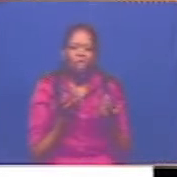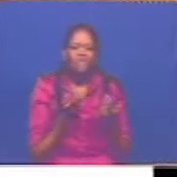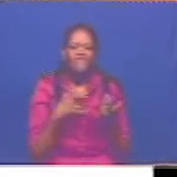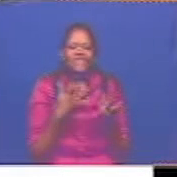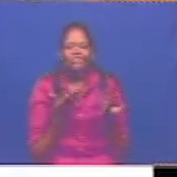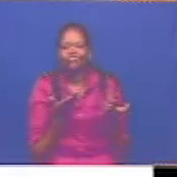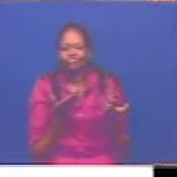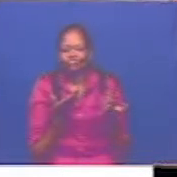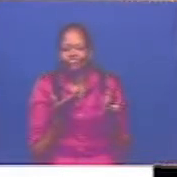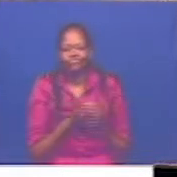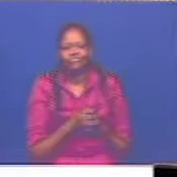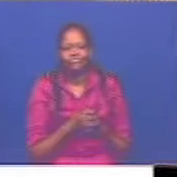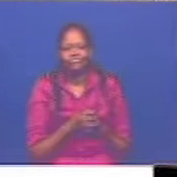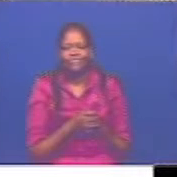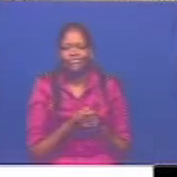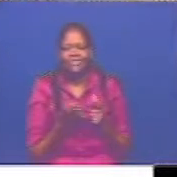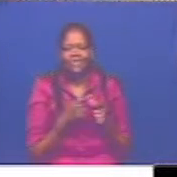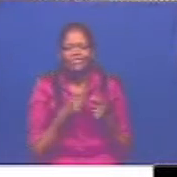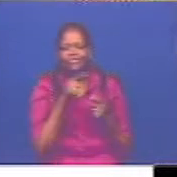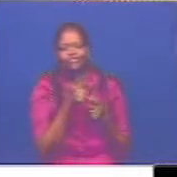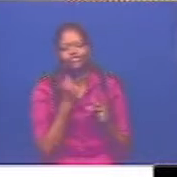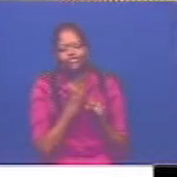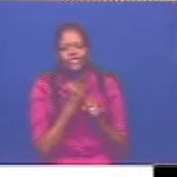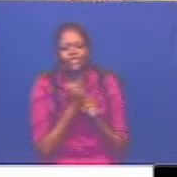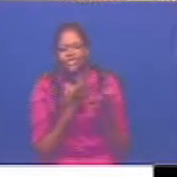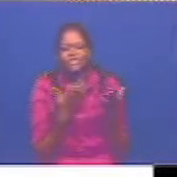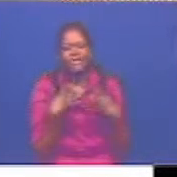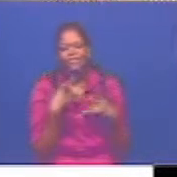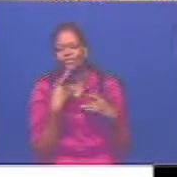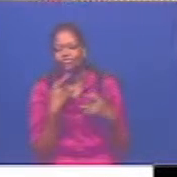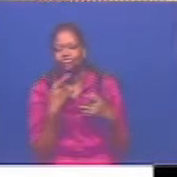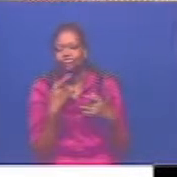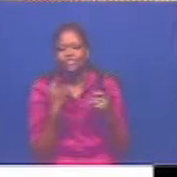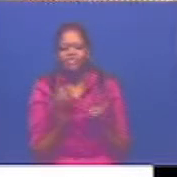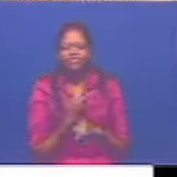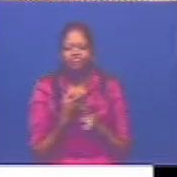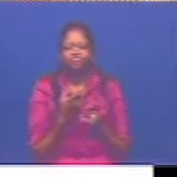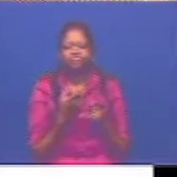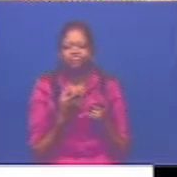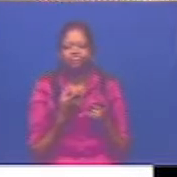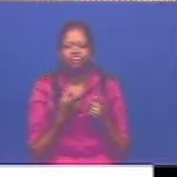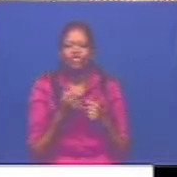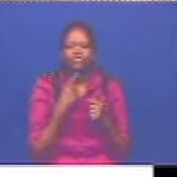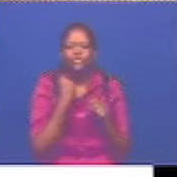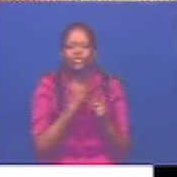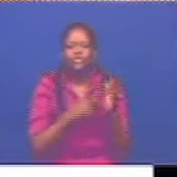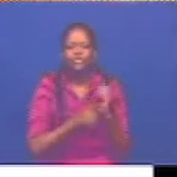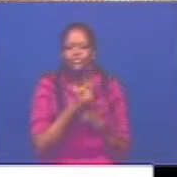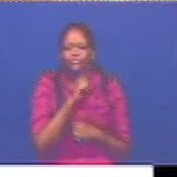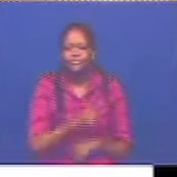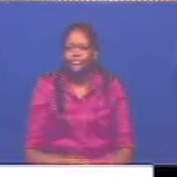situation and make music out of it? And how did you deal with the reaction of those artists? Yeah, in fact, when I was writing the song, I